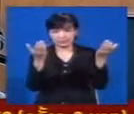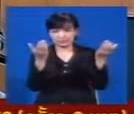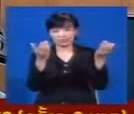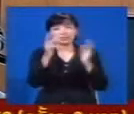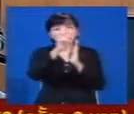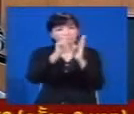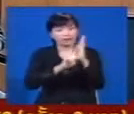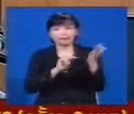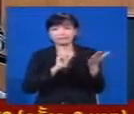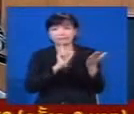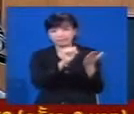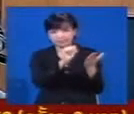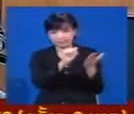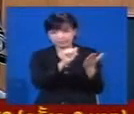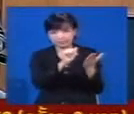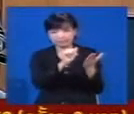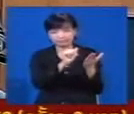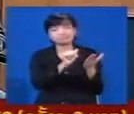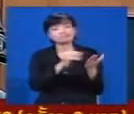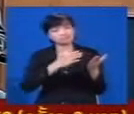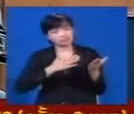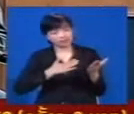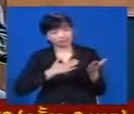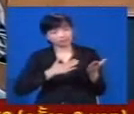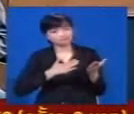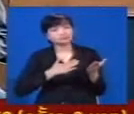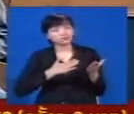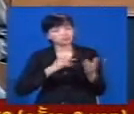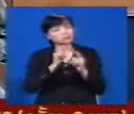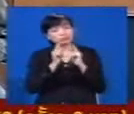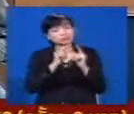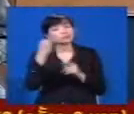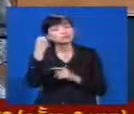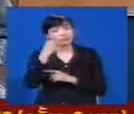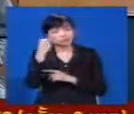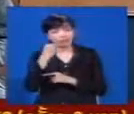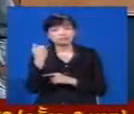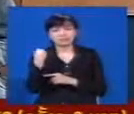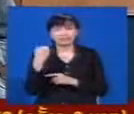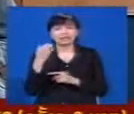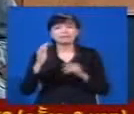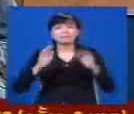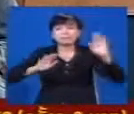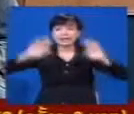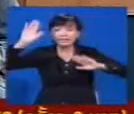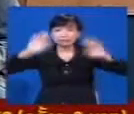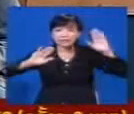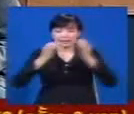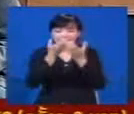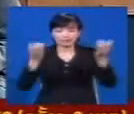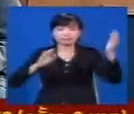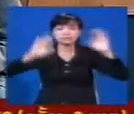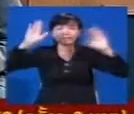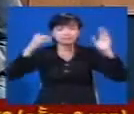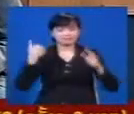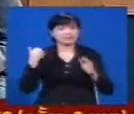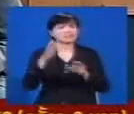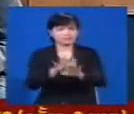หมายแม่บทนะครับเราก็พูดเสมอว่าเรามีประชาธิปไตยมานานนะครับแต่ว่าประชาธิปไตย